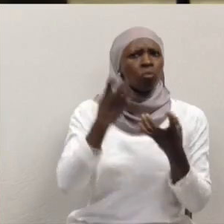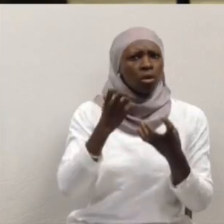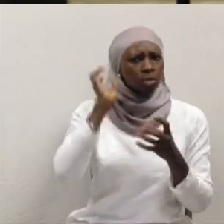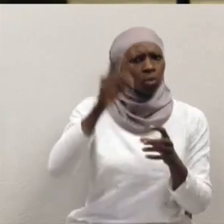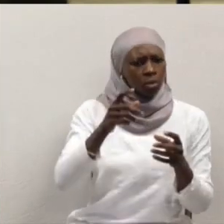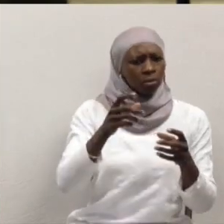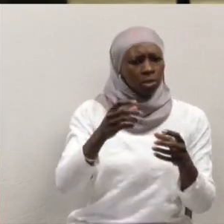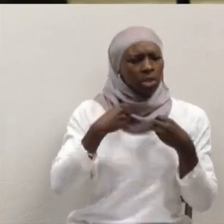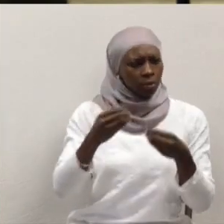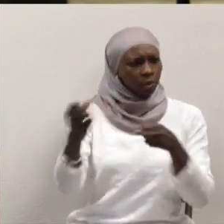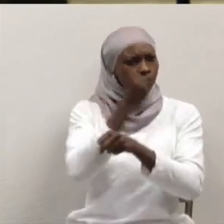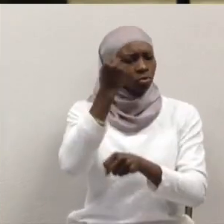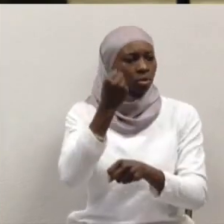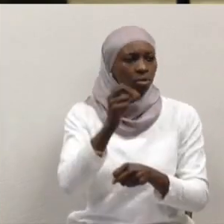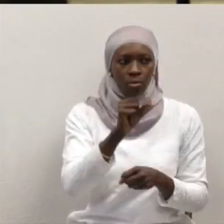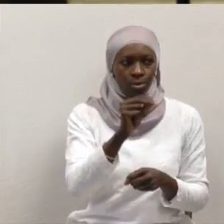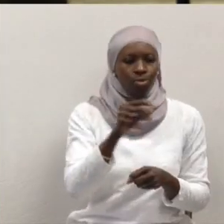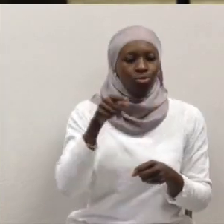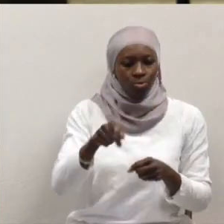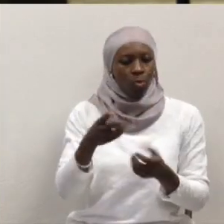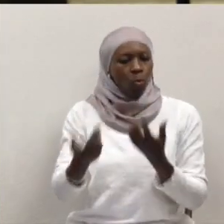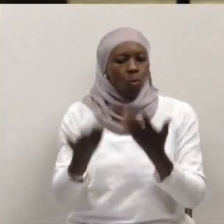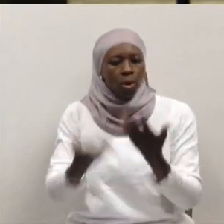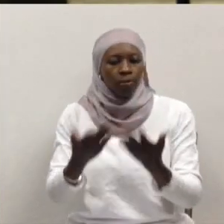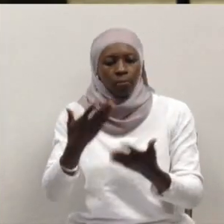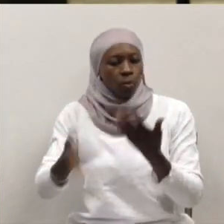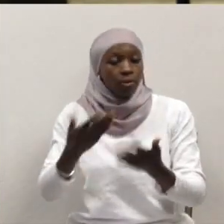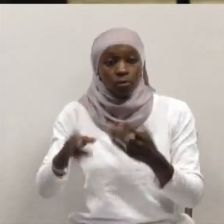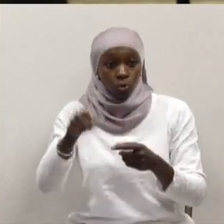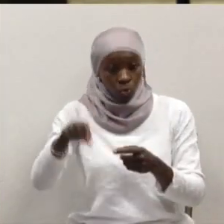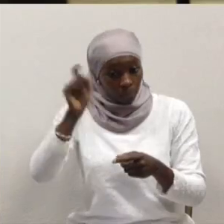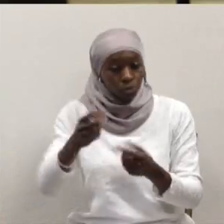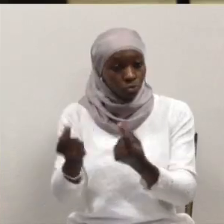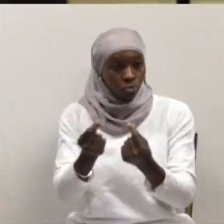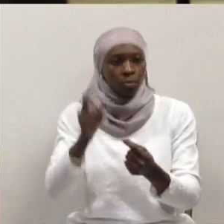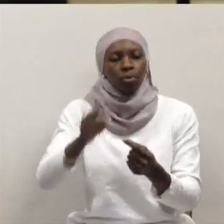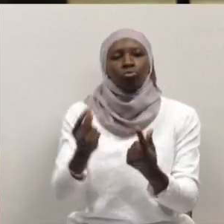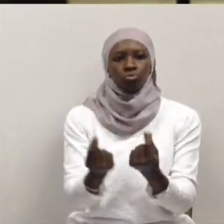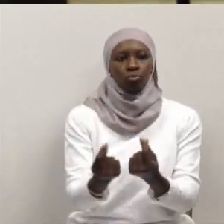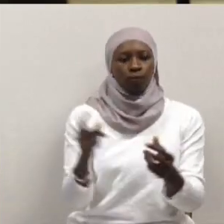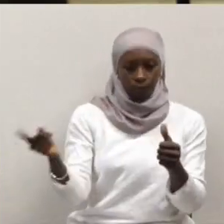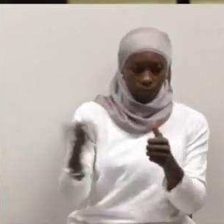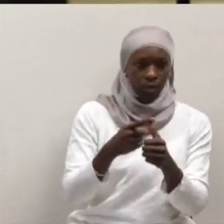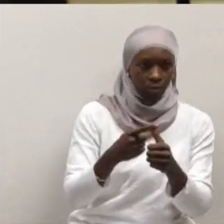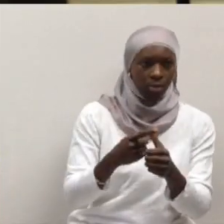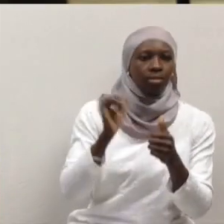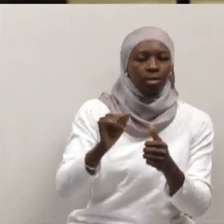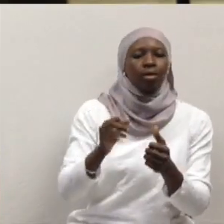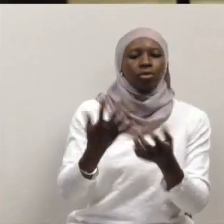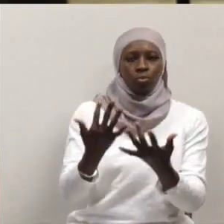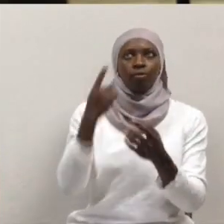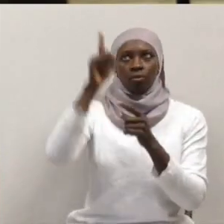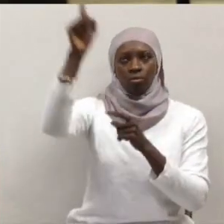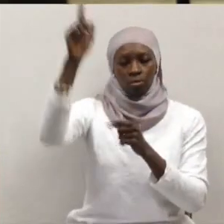your part. وَأَعِدُّ لَهُمْ مَا اسْتَطَعْتُمْ مِنْ قُوَّةِ. This is a principle that we Muslims have to believe